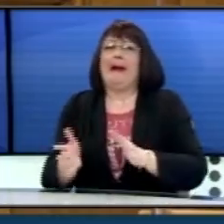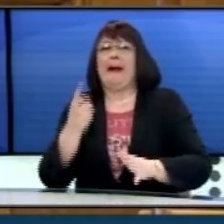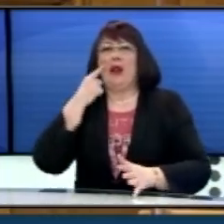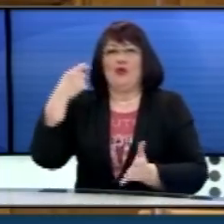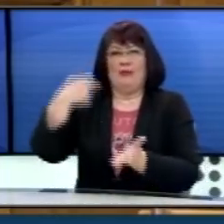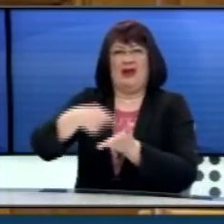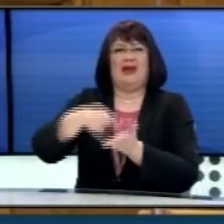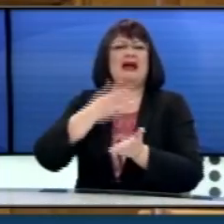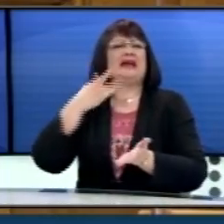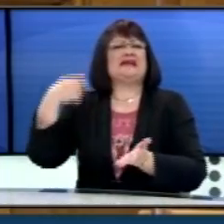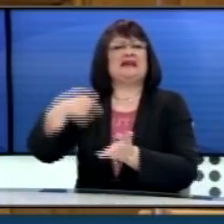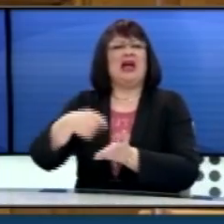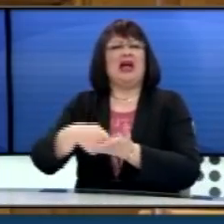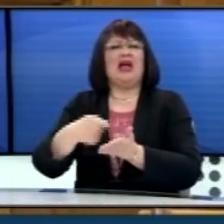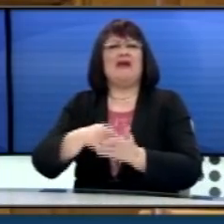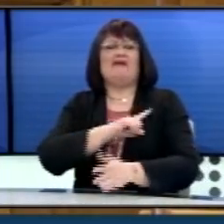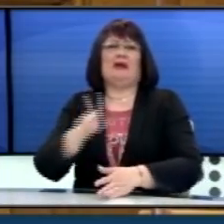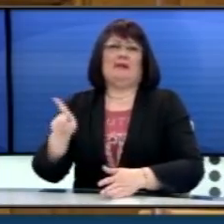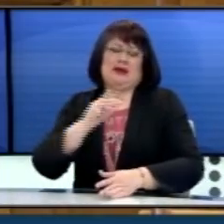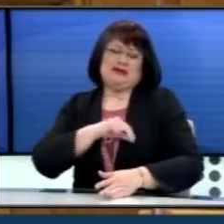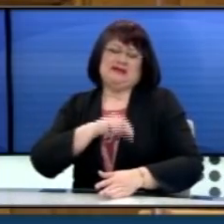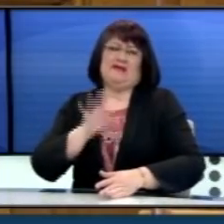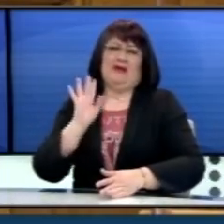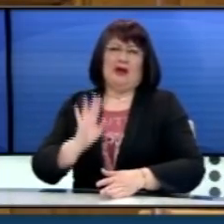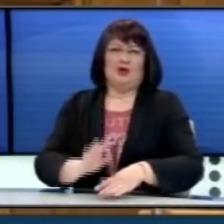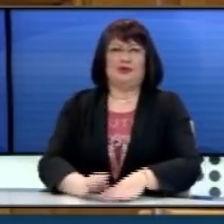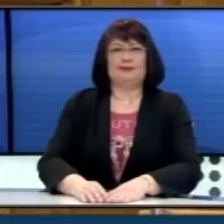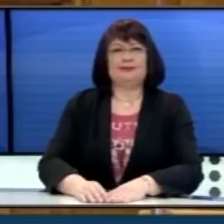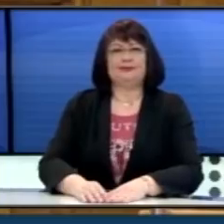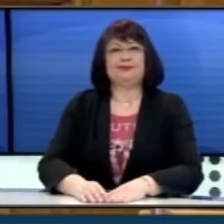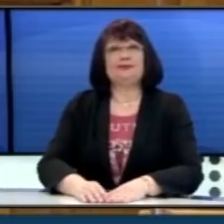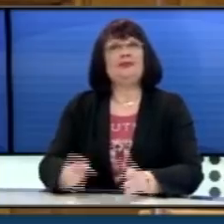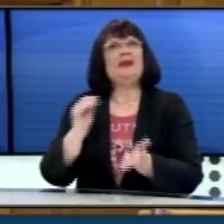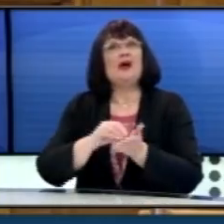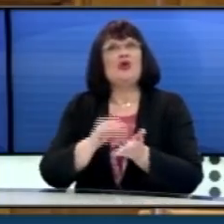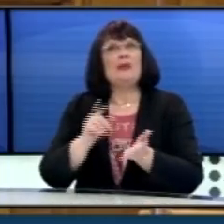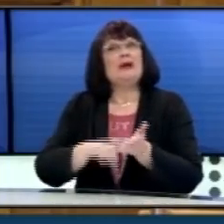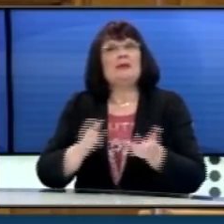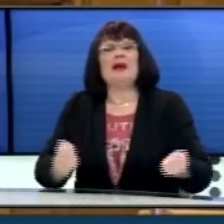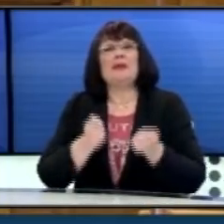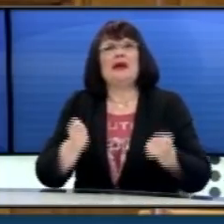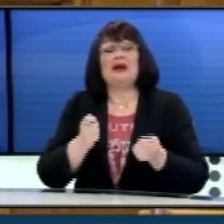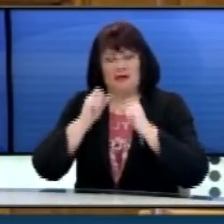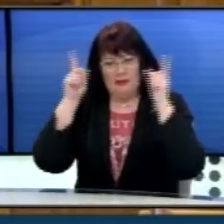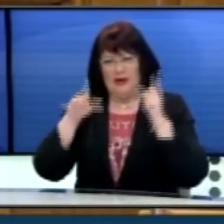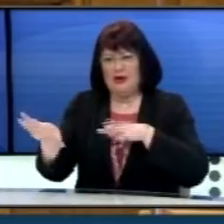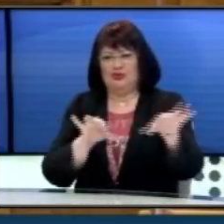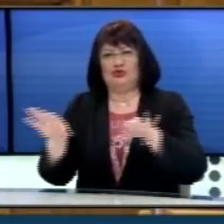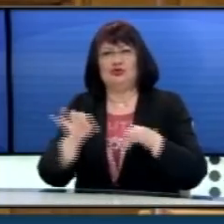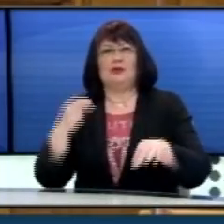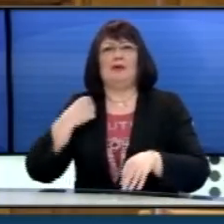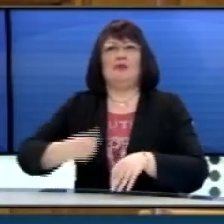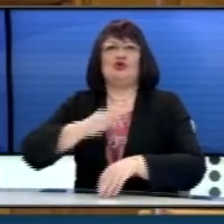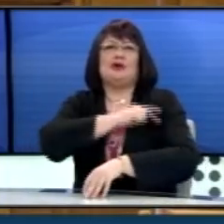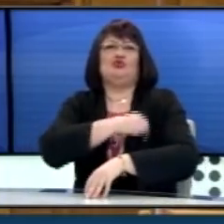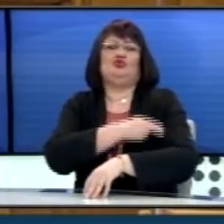τη χρυσοπληρωμένη που μόνο πιάτσικο θυμίζει. Τι άλλο πρέπει να γίνει για να στελεχωθούν επιτέλους τα